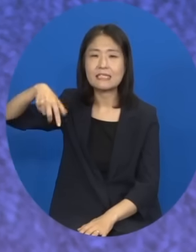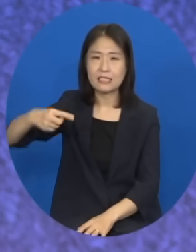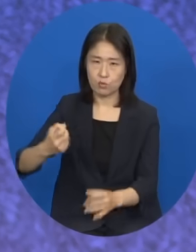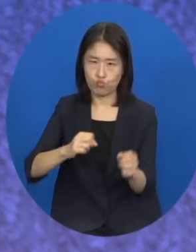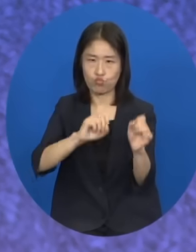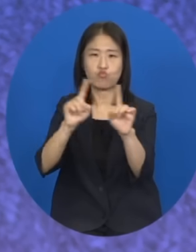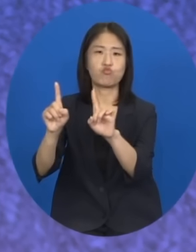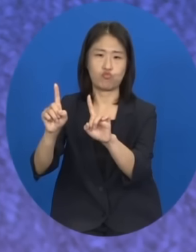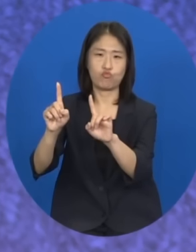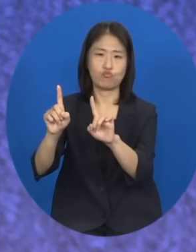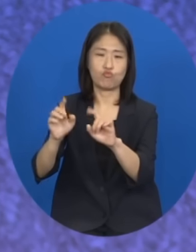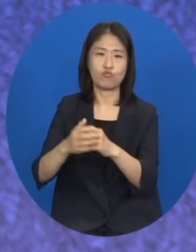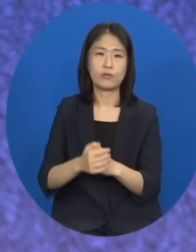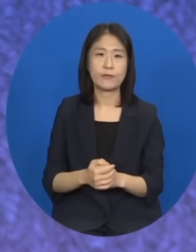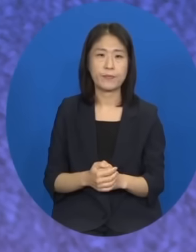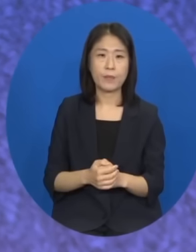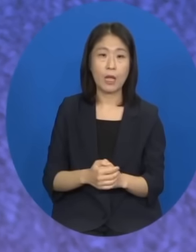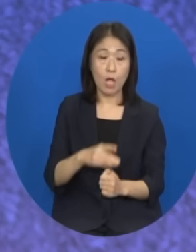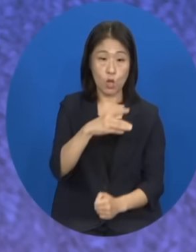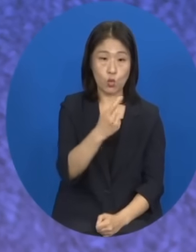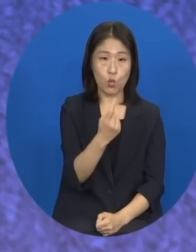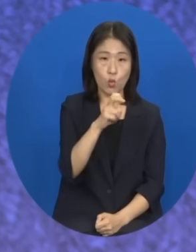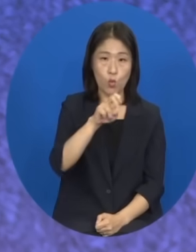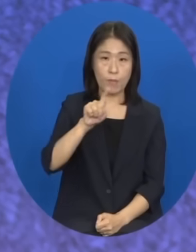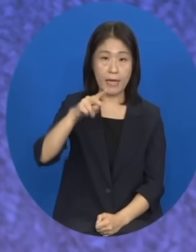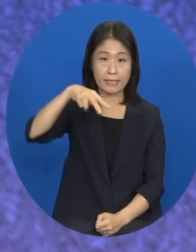순교하신 토마스 선교사도 영국 분이고,